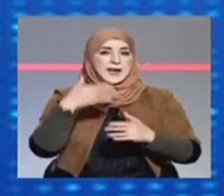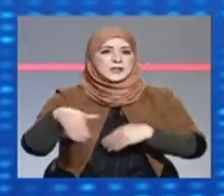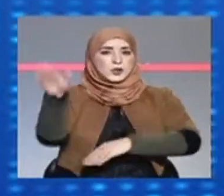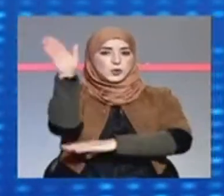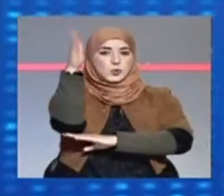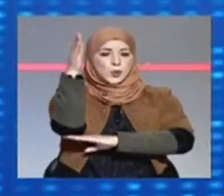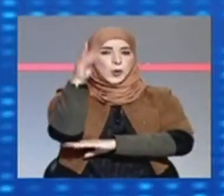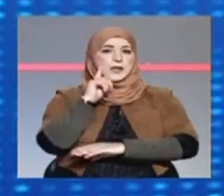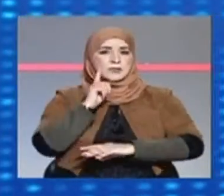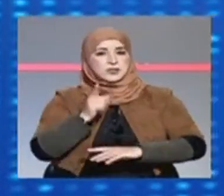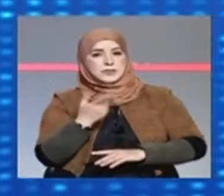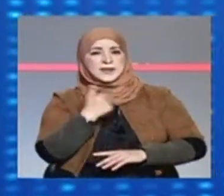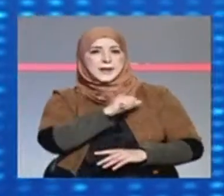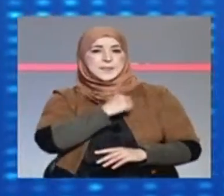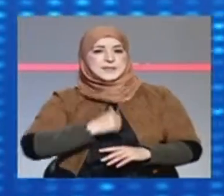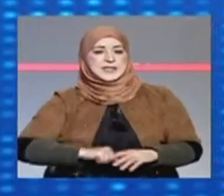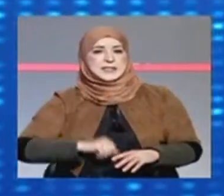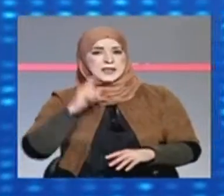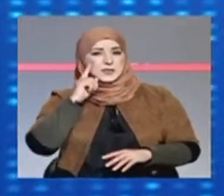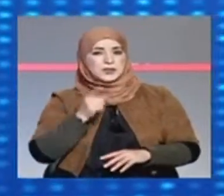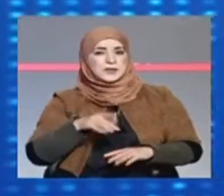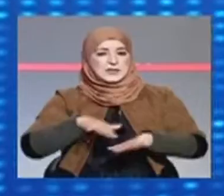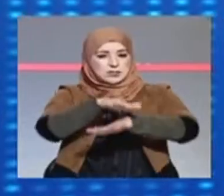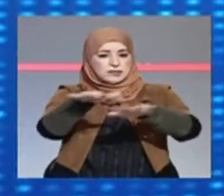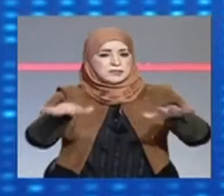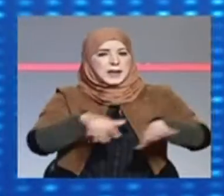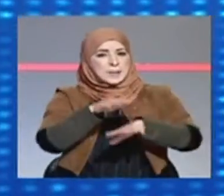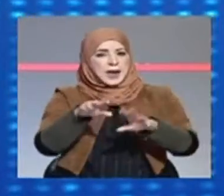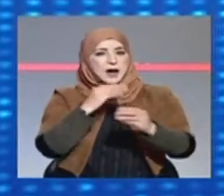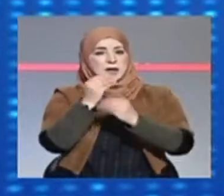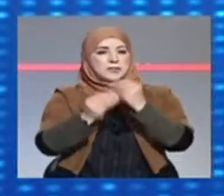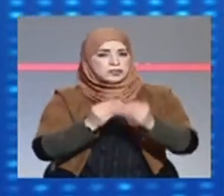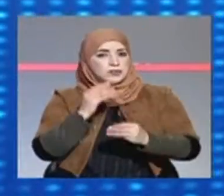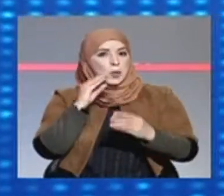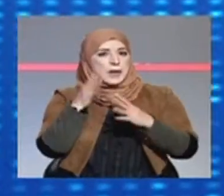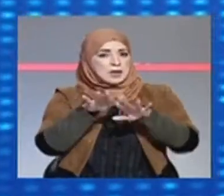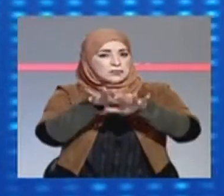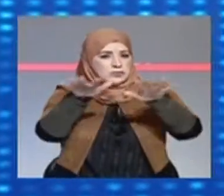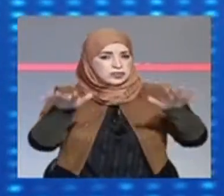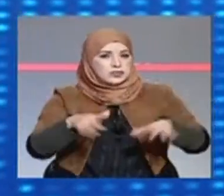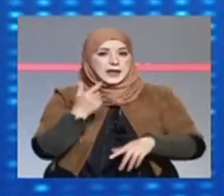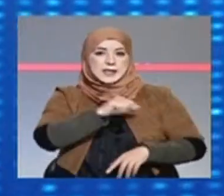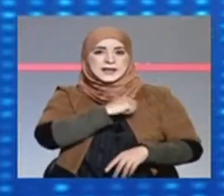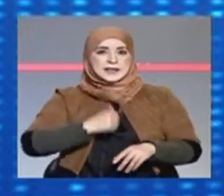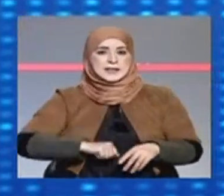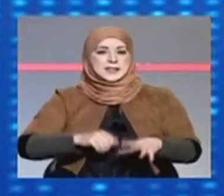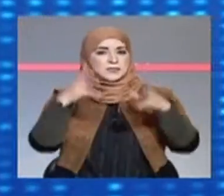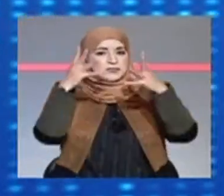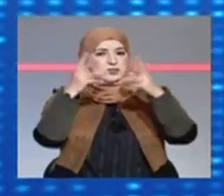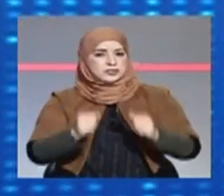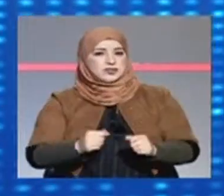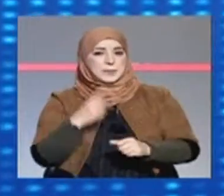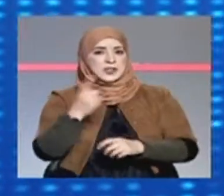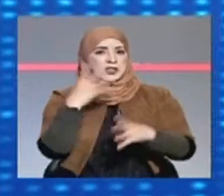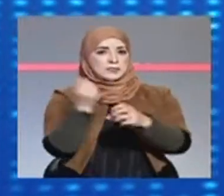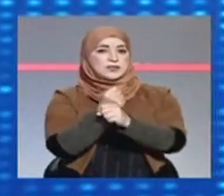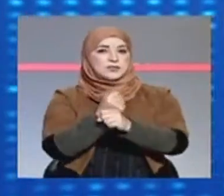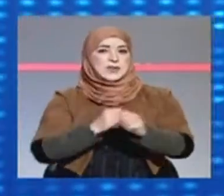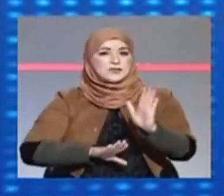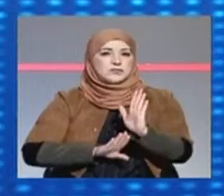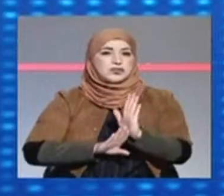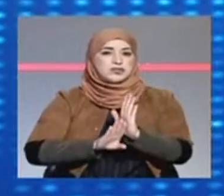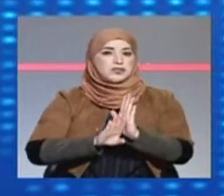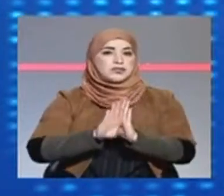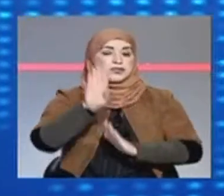وترجح امكانيه سقوطه باحد البحار او المحيطات الصين فقدت السيطره على الصاروخ اثر اتمامه مهمته